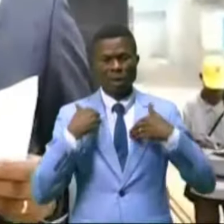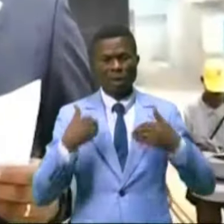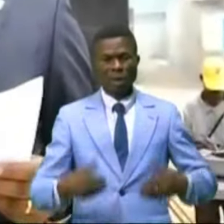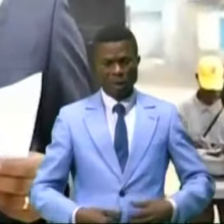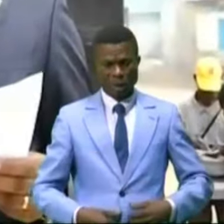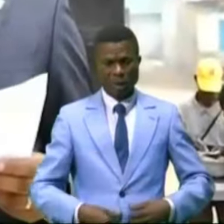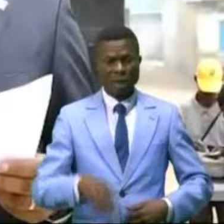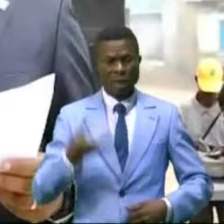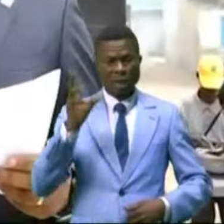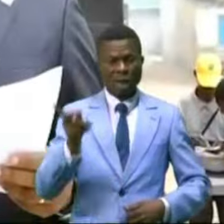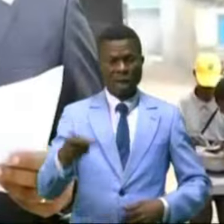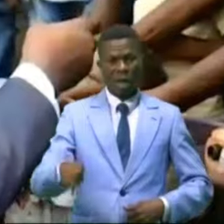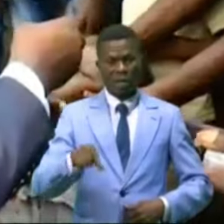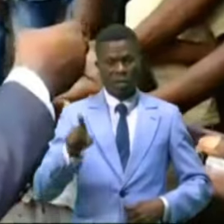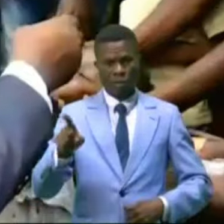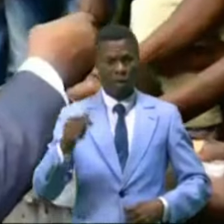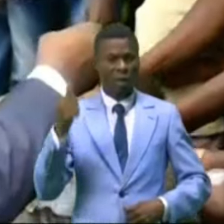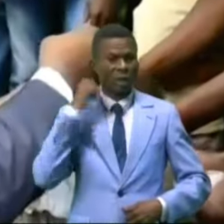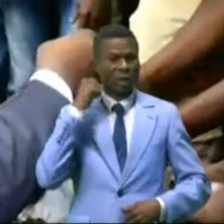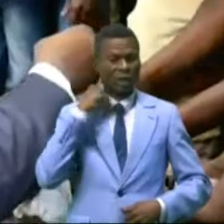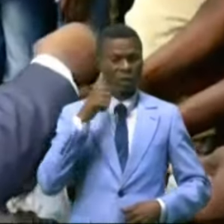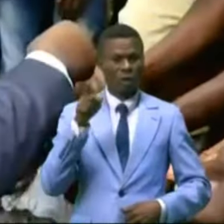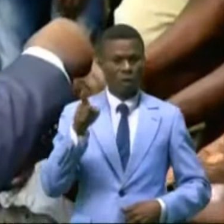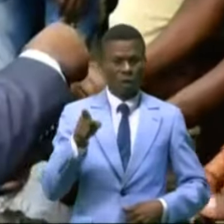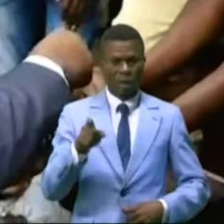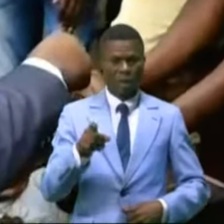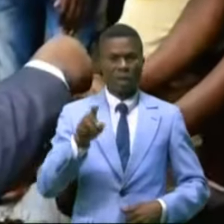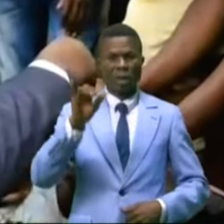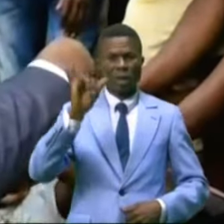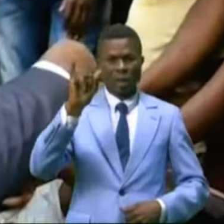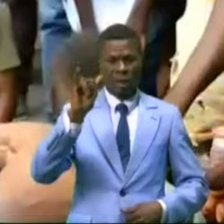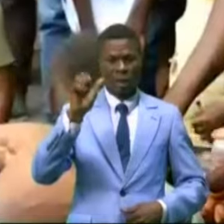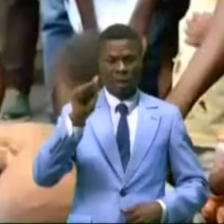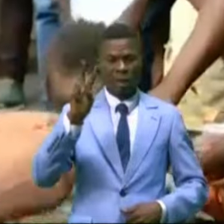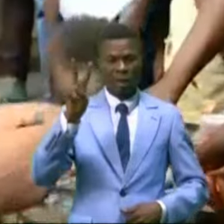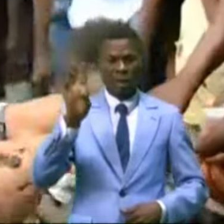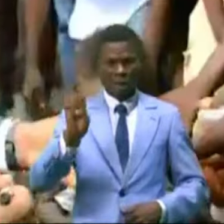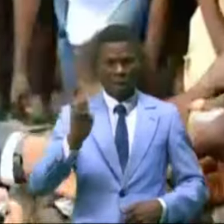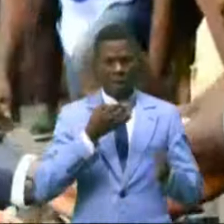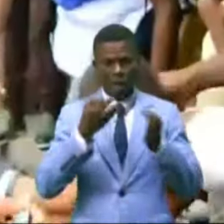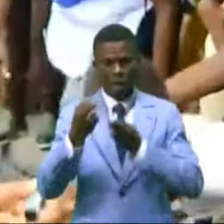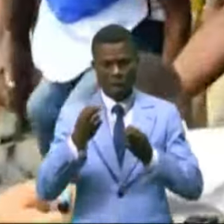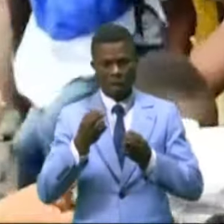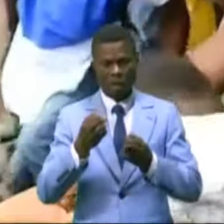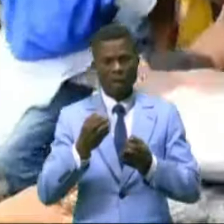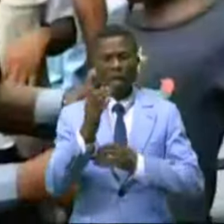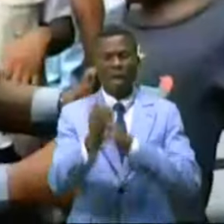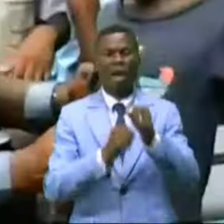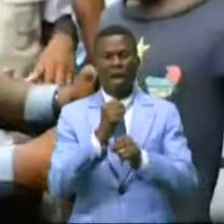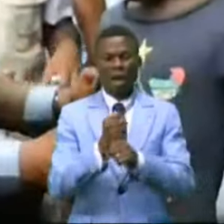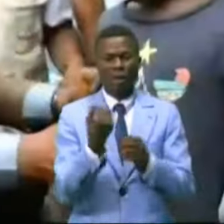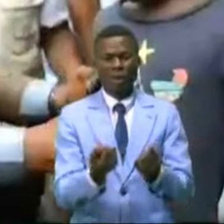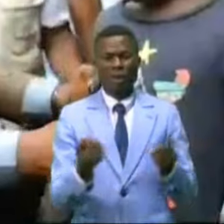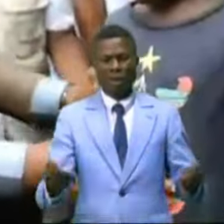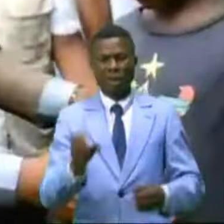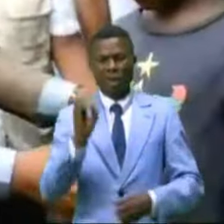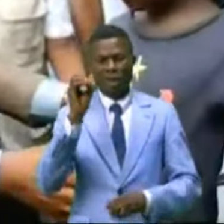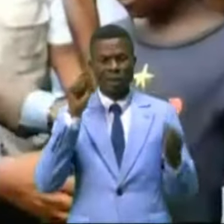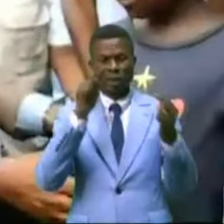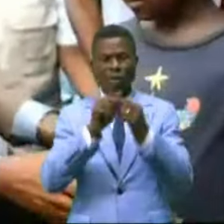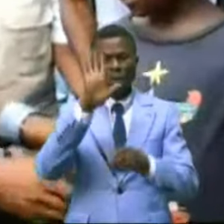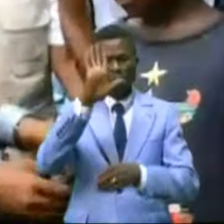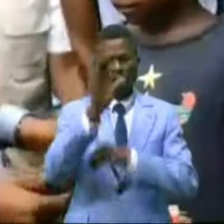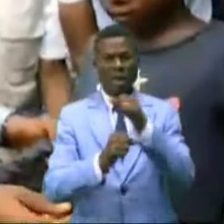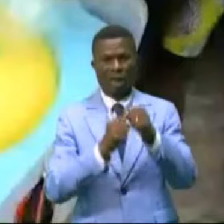ma nombeé docteur Francis Cambo Yav n'a pas manqué de préciser la tranche d'âge des enfants de 0 à